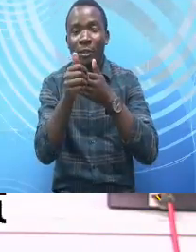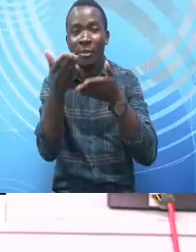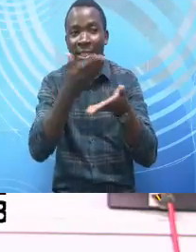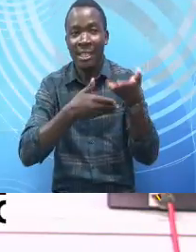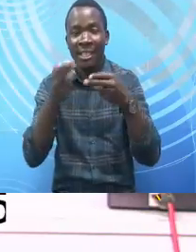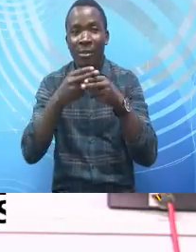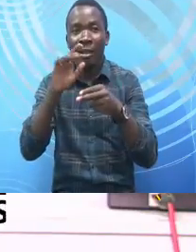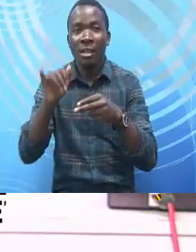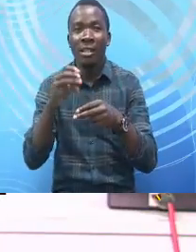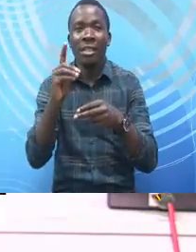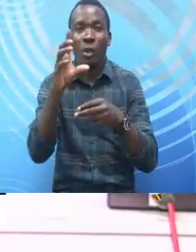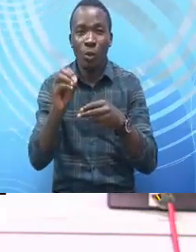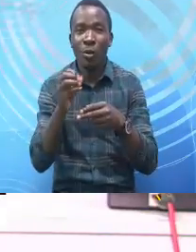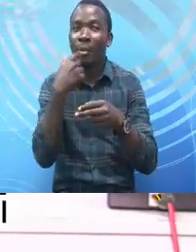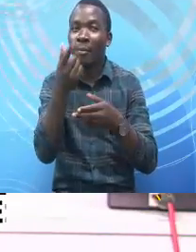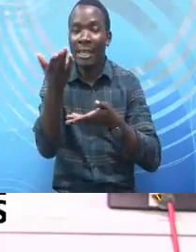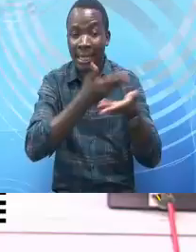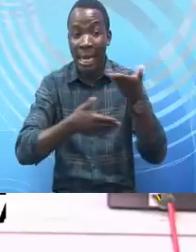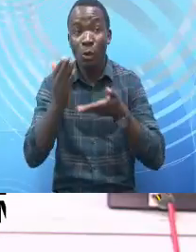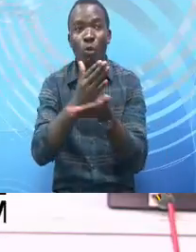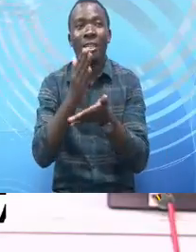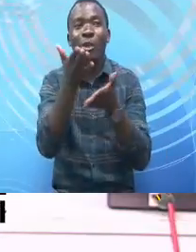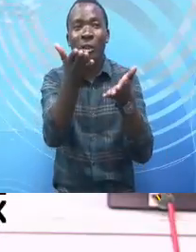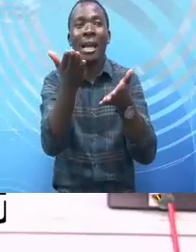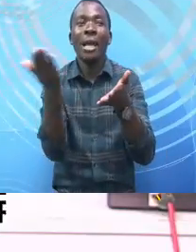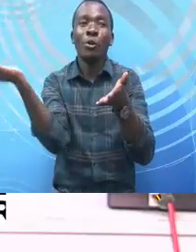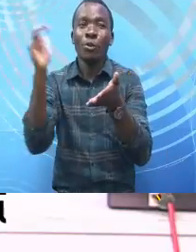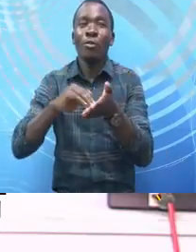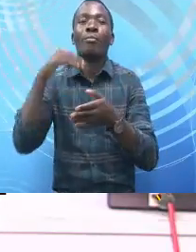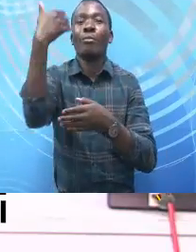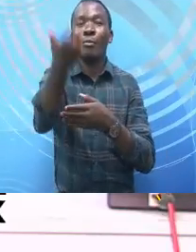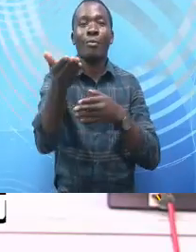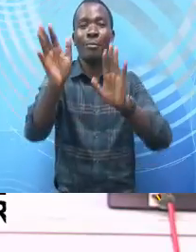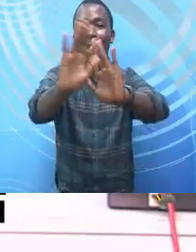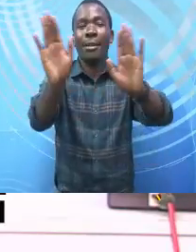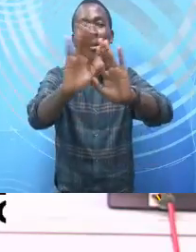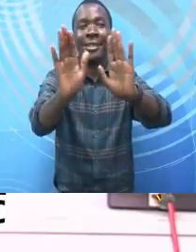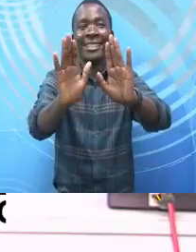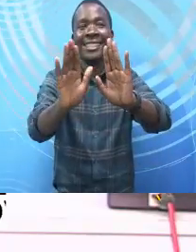de Dieu Byukusenge reka mbabwire ngo ikiganiro ukuri kuriho naho utaha. Bye bye.